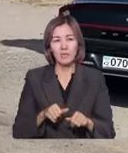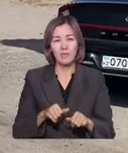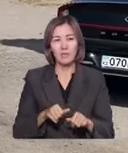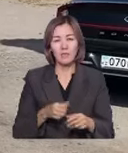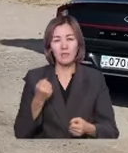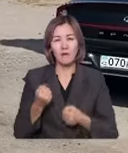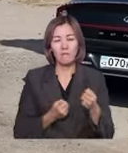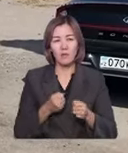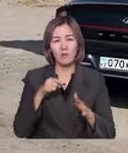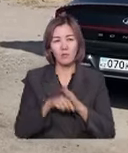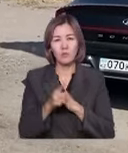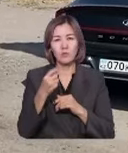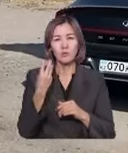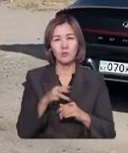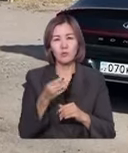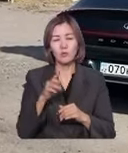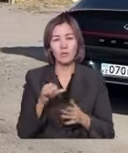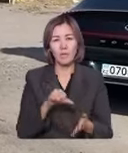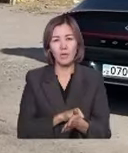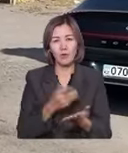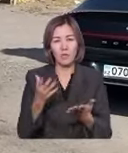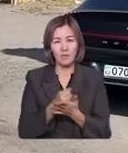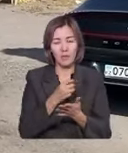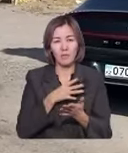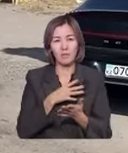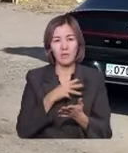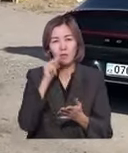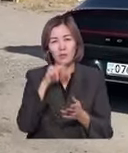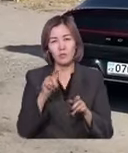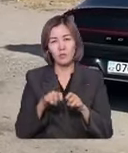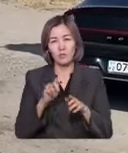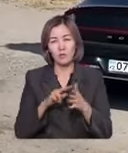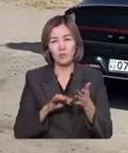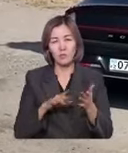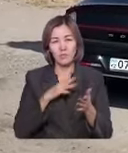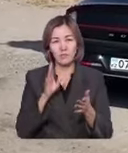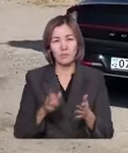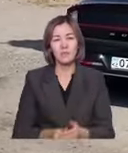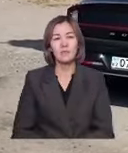автокөлік салонынан 134 грамм марихуана табылды. Күдіктімен тергеу жұмыстары жалғасатын болады.